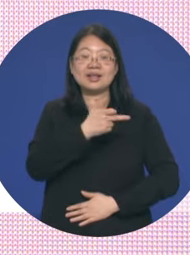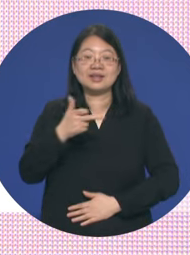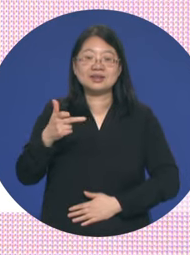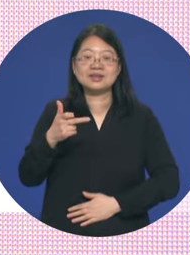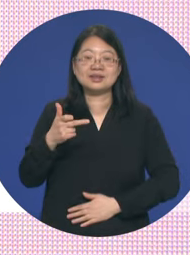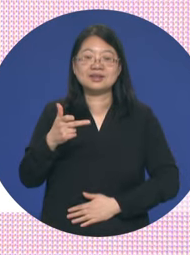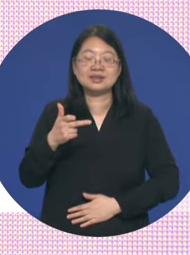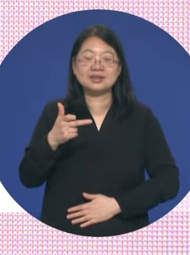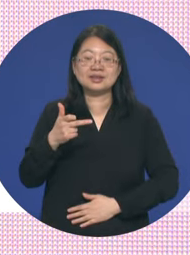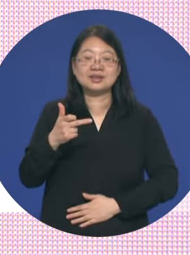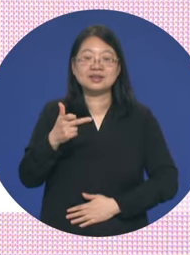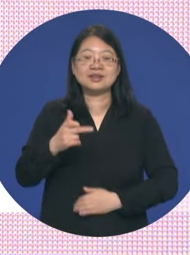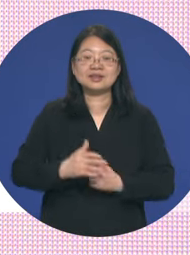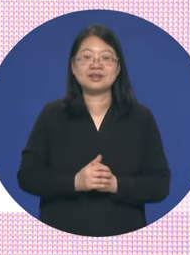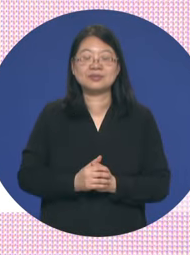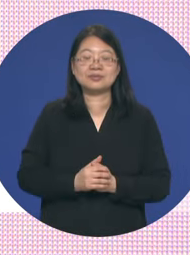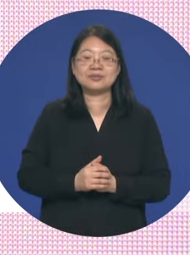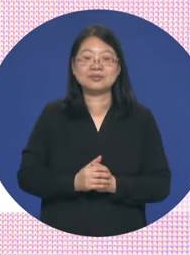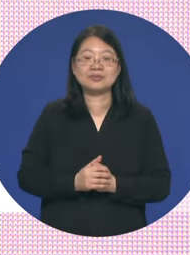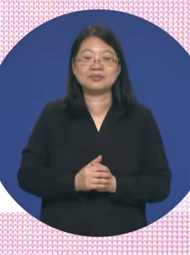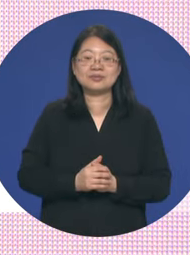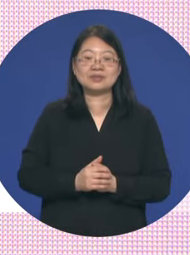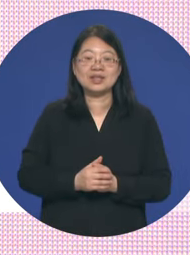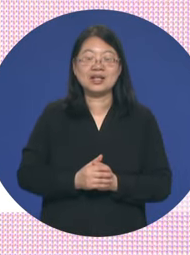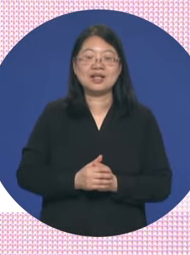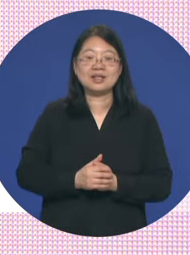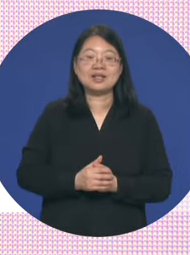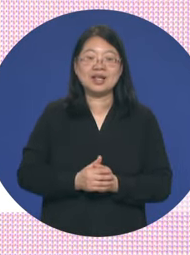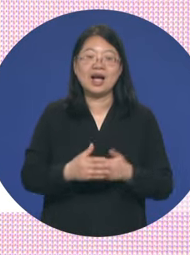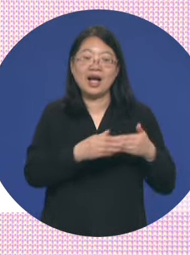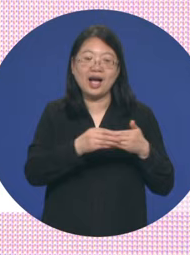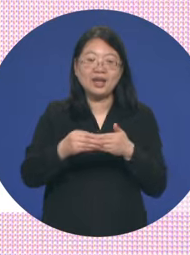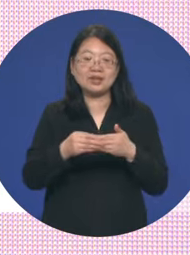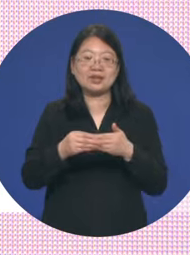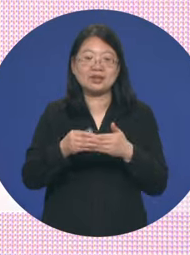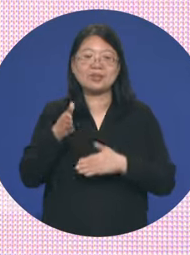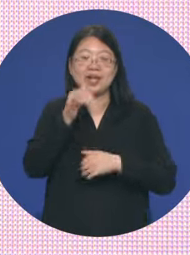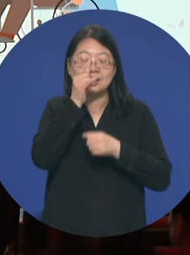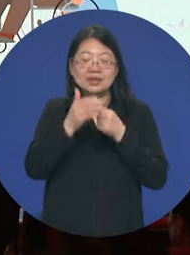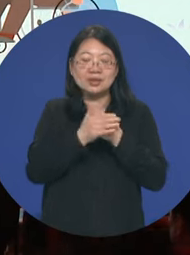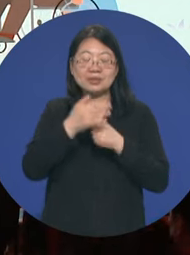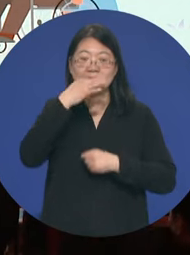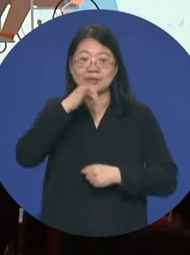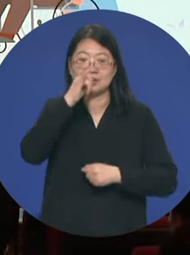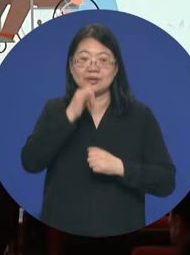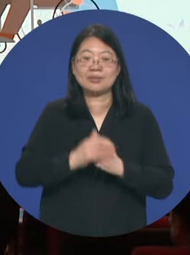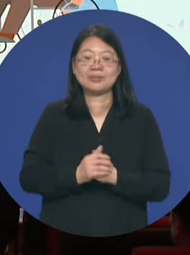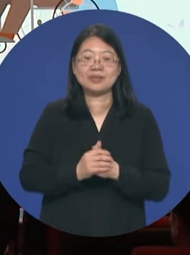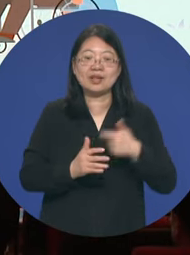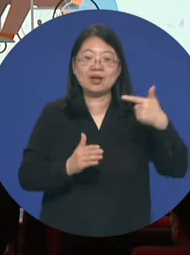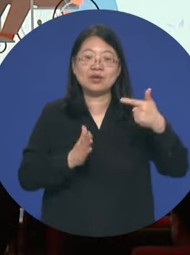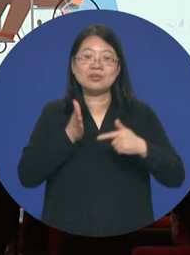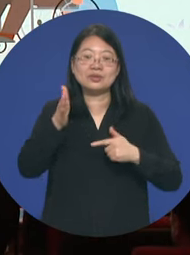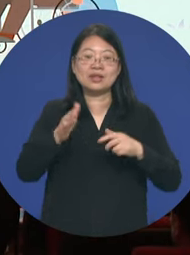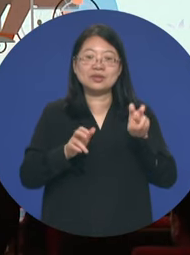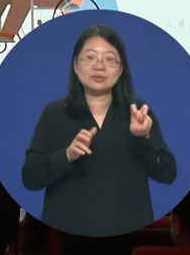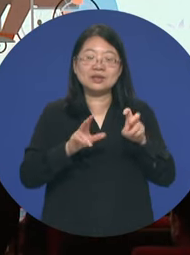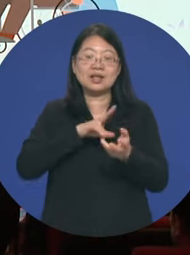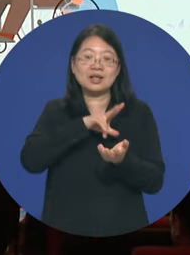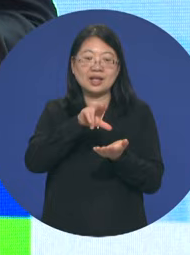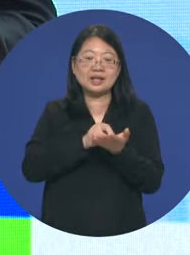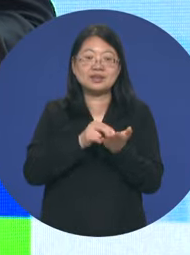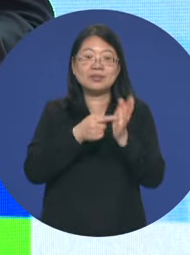정책의 큰 지침과 방향이 될 것이기 때문에 의미가 있습니다. 6개 분야 20개